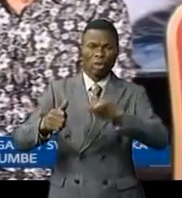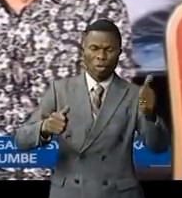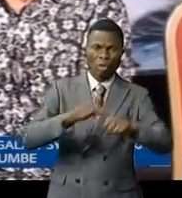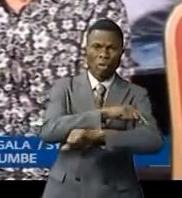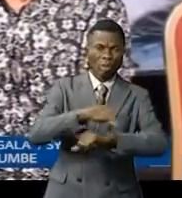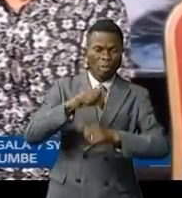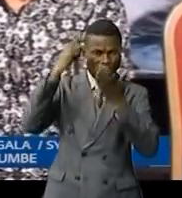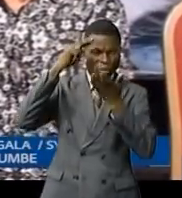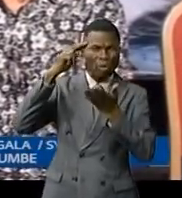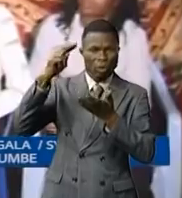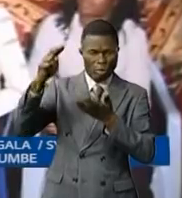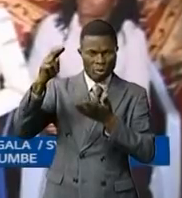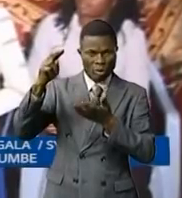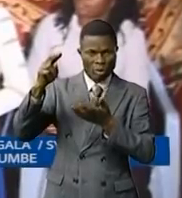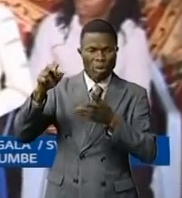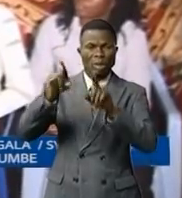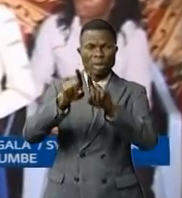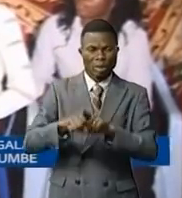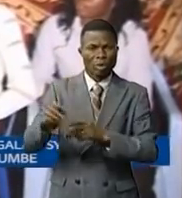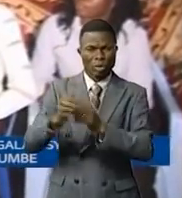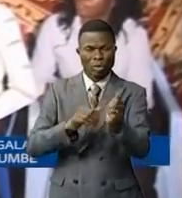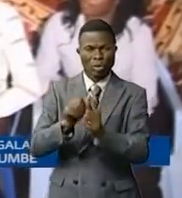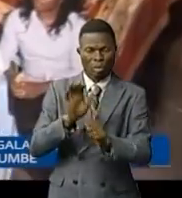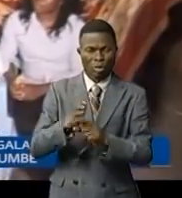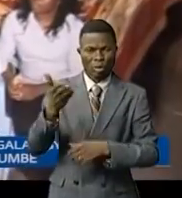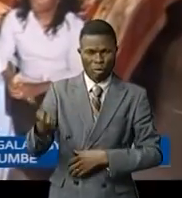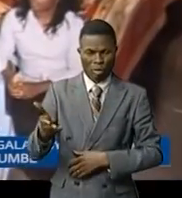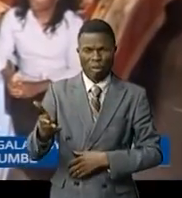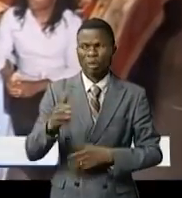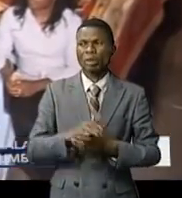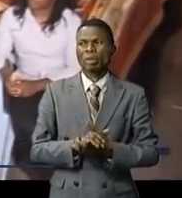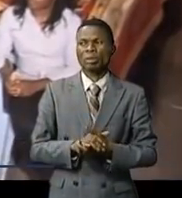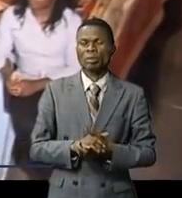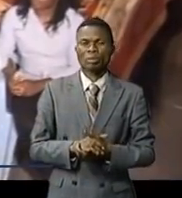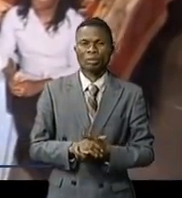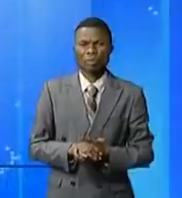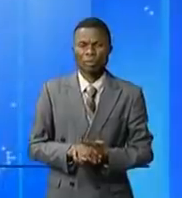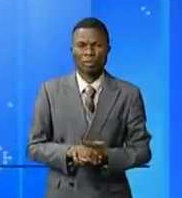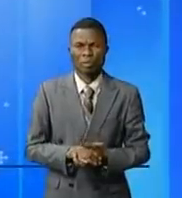institutions universitaires sont dans le viseur des prédateurs.